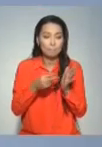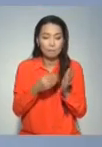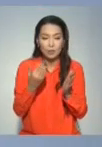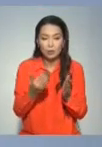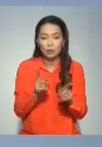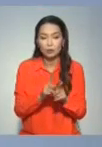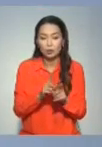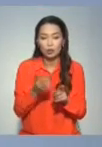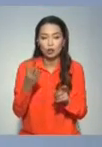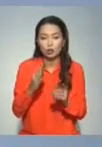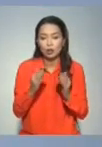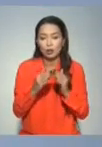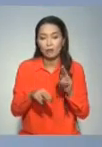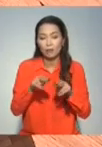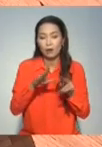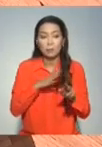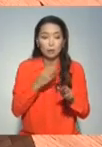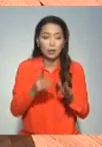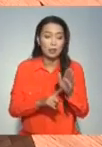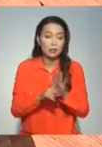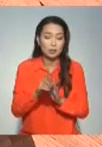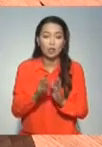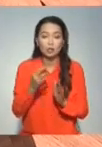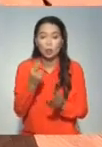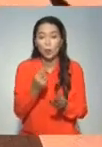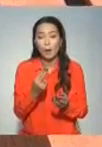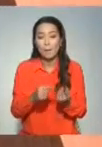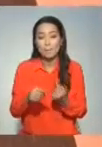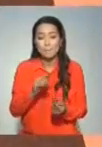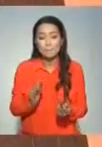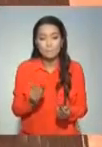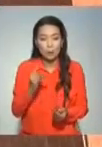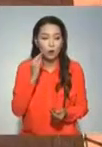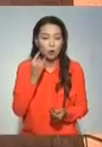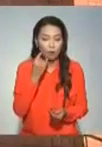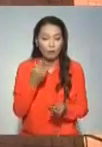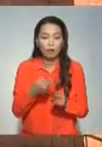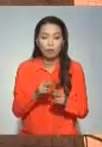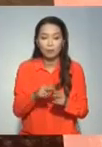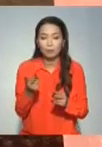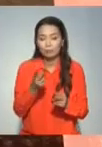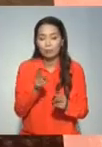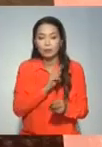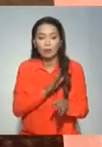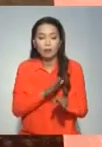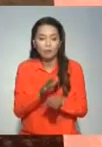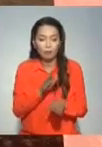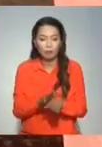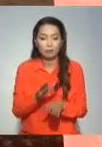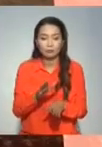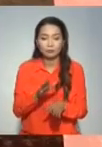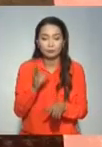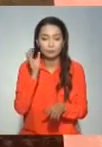4 многоэтажки. Две даже начали, но социально-предпринимательской корпорации «Павлодар» игнорируют акты выполненных работ, рассказывают